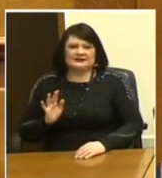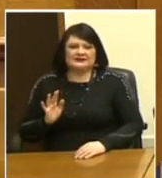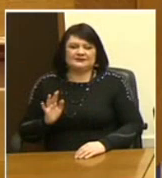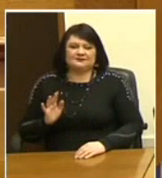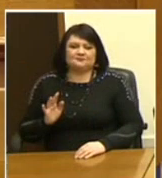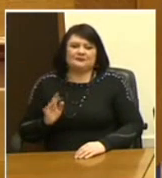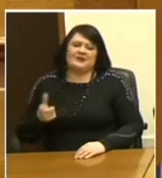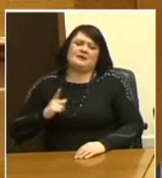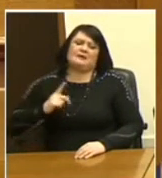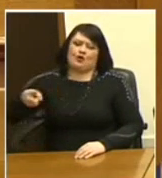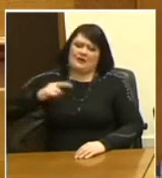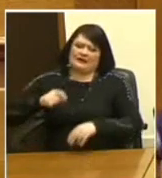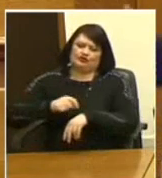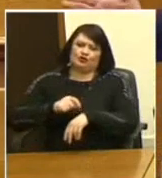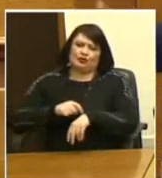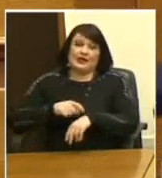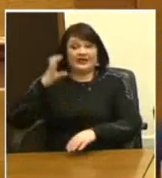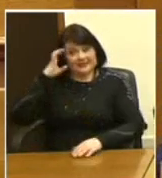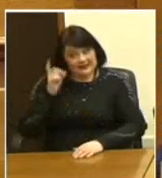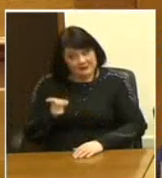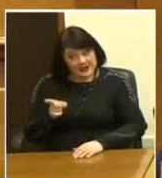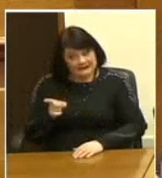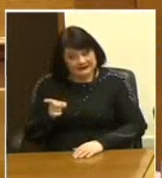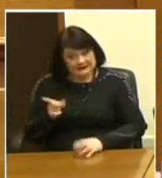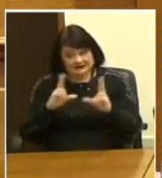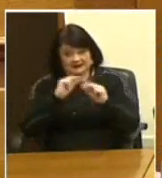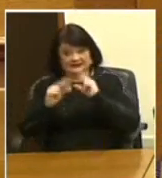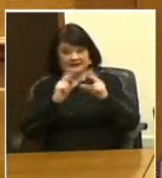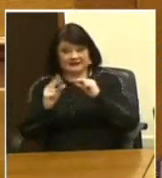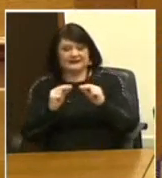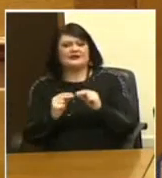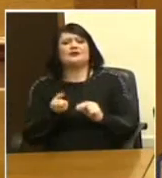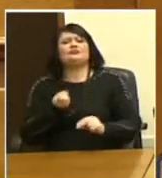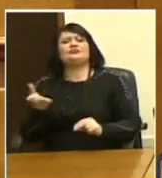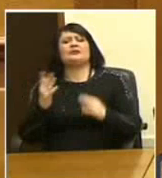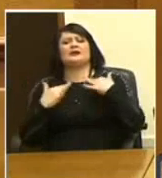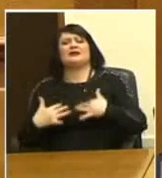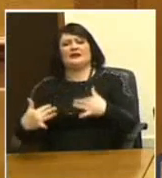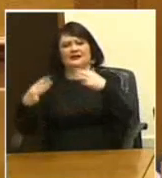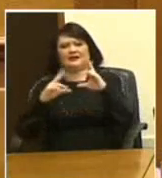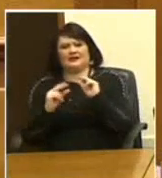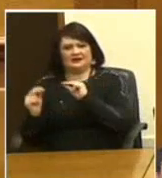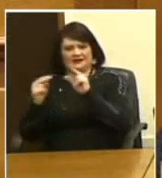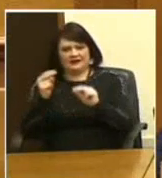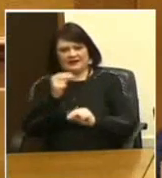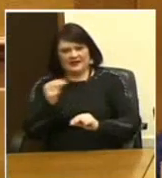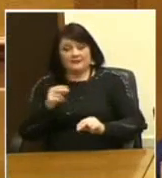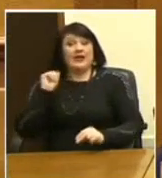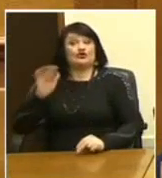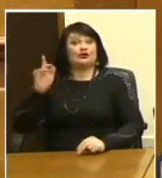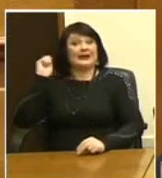Διότι θα θυμάστε σε μια συνεδρίαση από τις πολλές που έχουμε κάνει εδώ και συζητήσαμε και τα θέματα εξωτερικής πολιτικής,